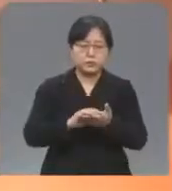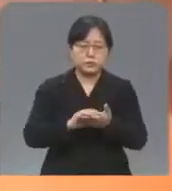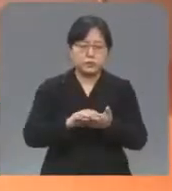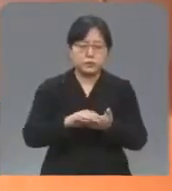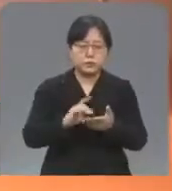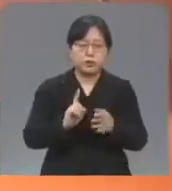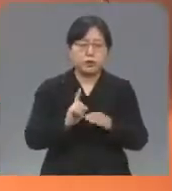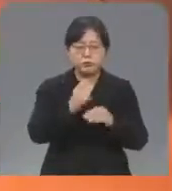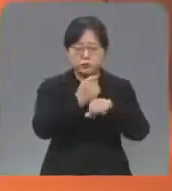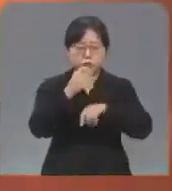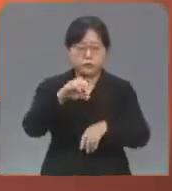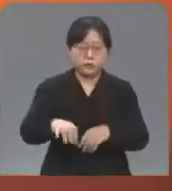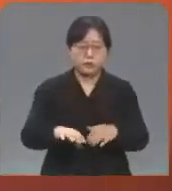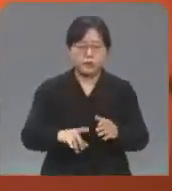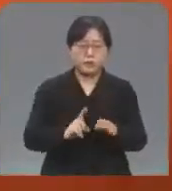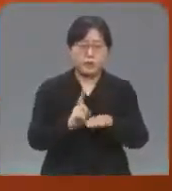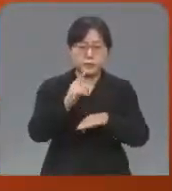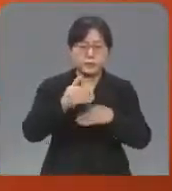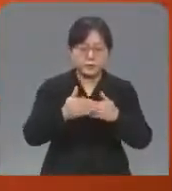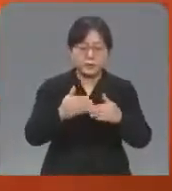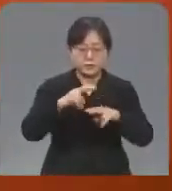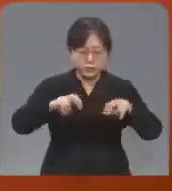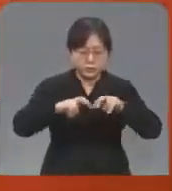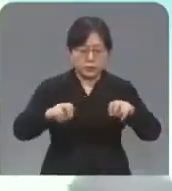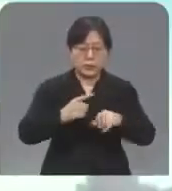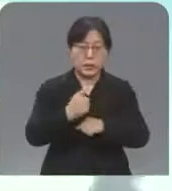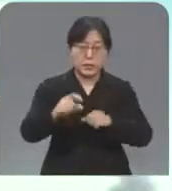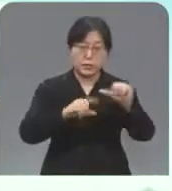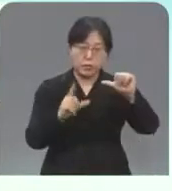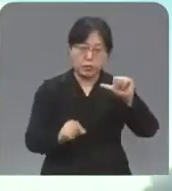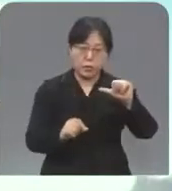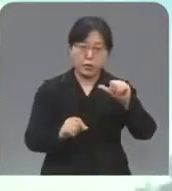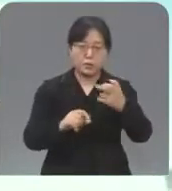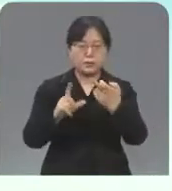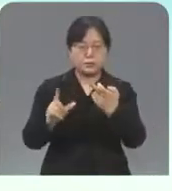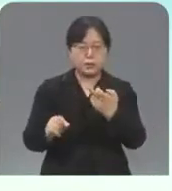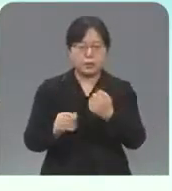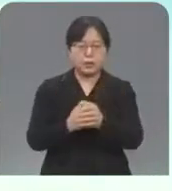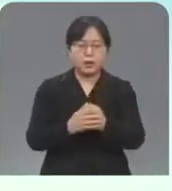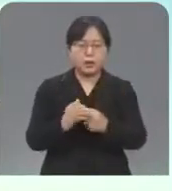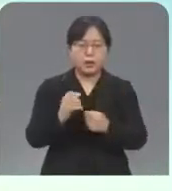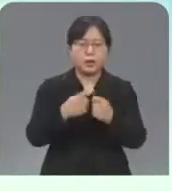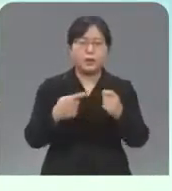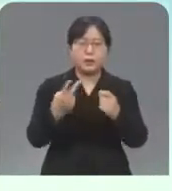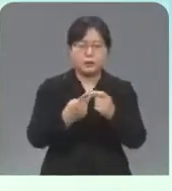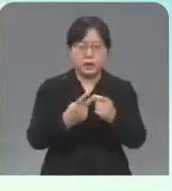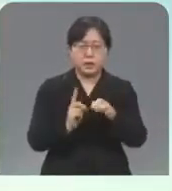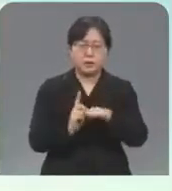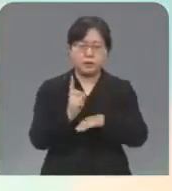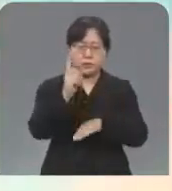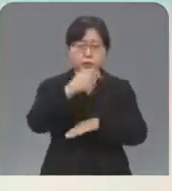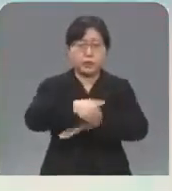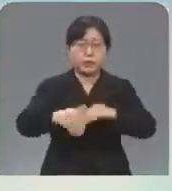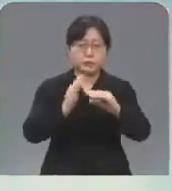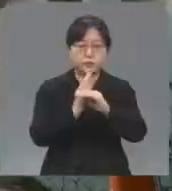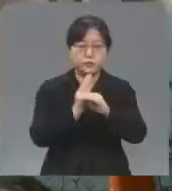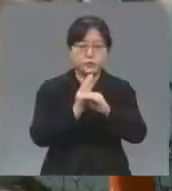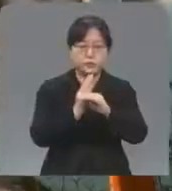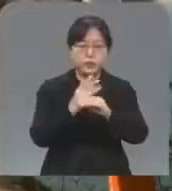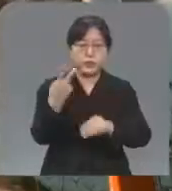항공우주연구원은 이번 첫 발사 과정에 대한 분석을 토대로 내년 5월과 12월 두 차례 누리호를 쏘아 올립니다.